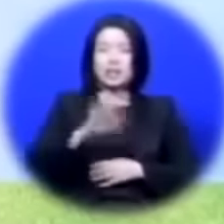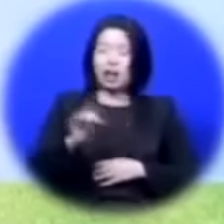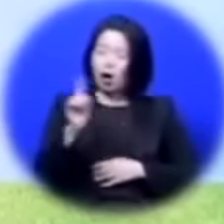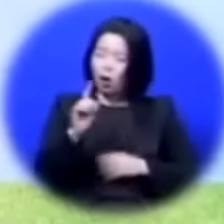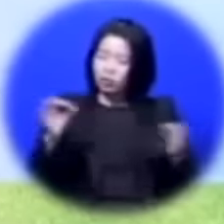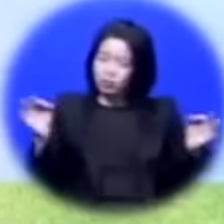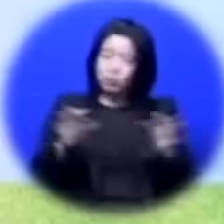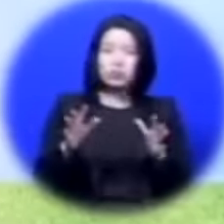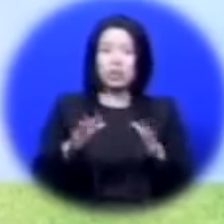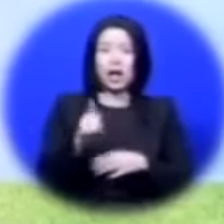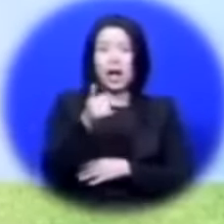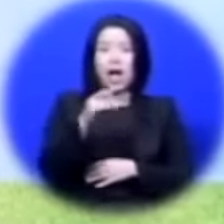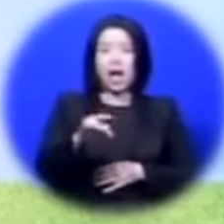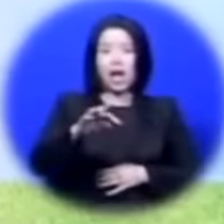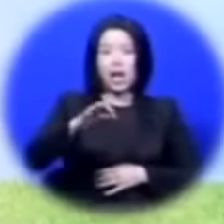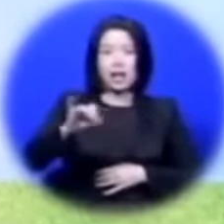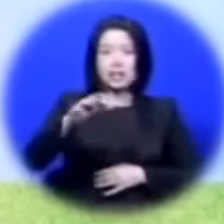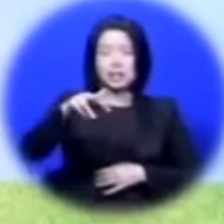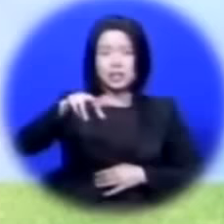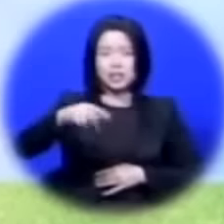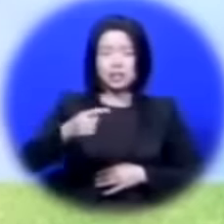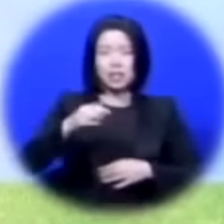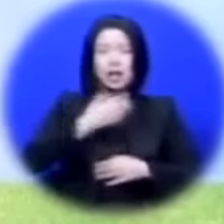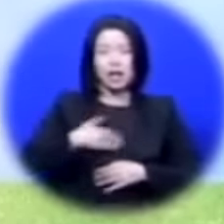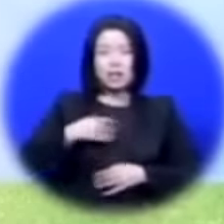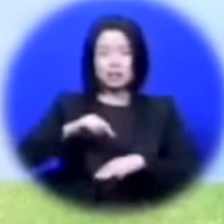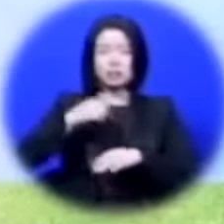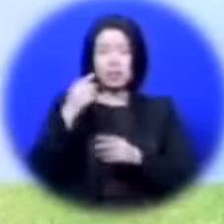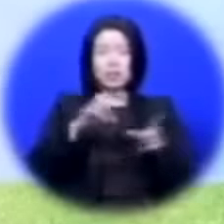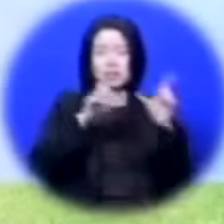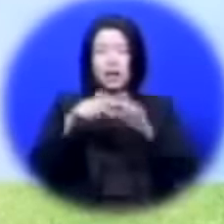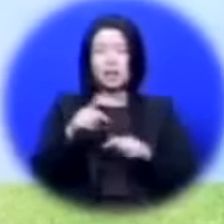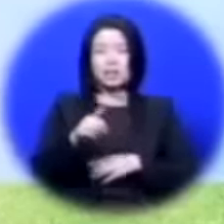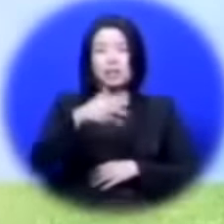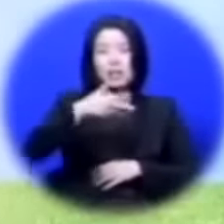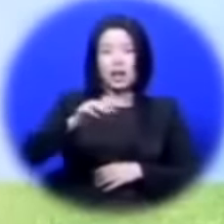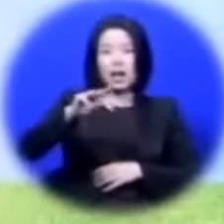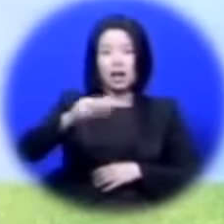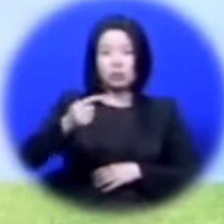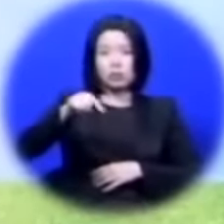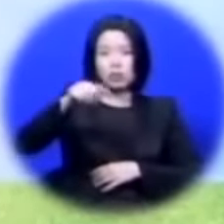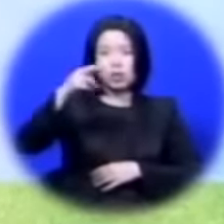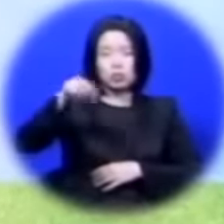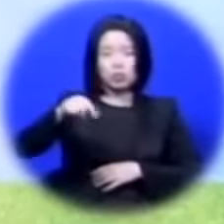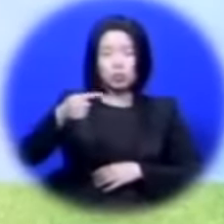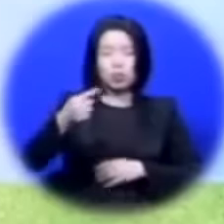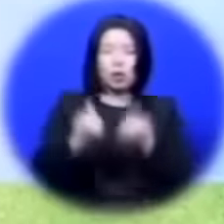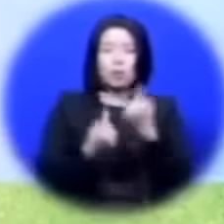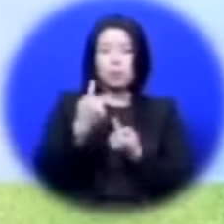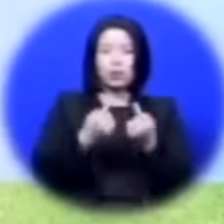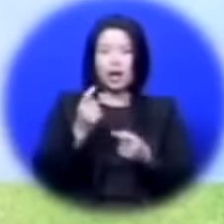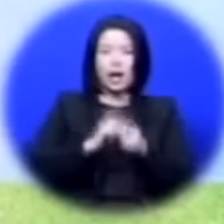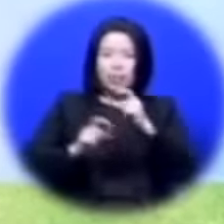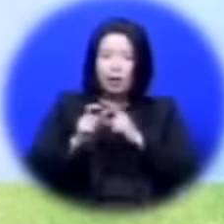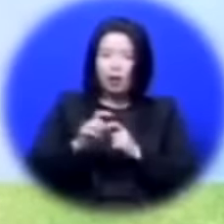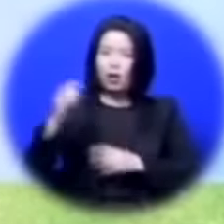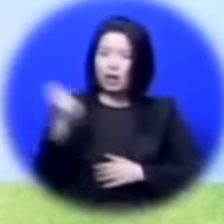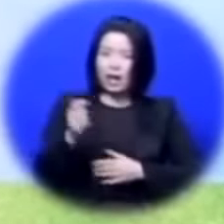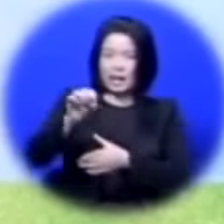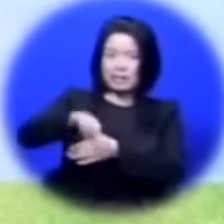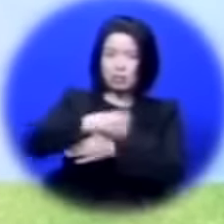순간에 헤이지의 가슴에 살던 카스보다 더 강하고 힘찬 종이 제 마음속에 울리기